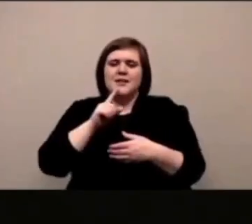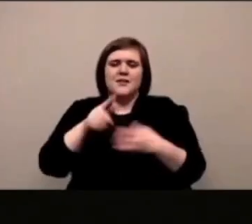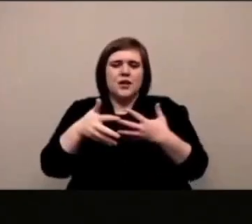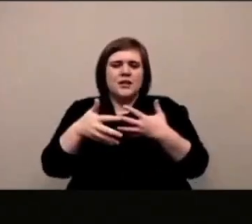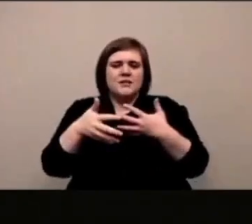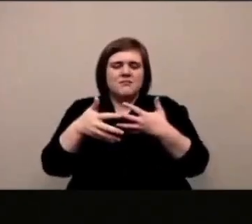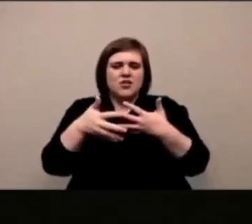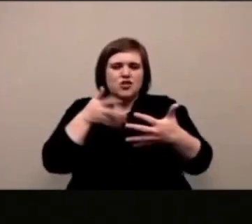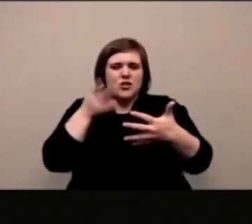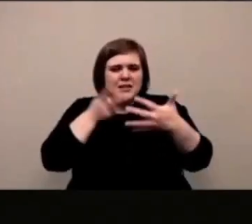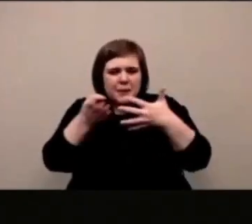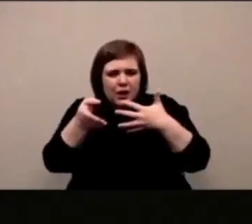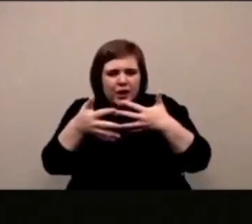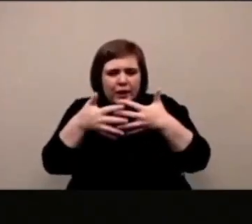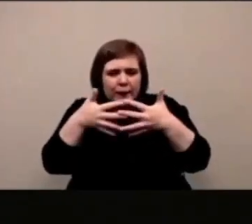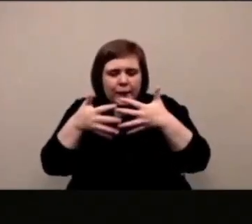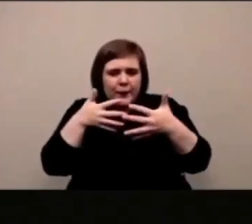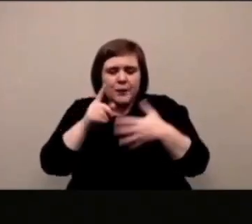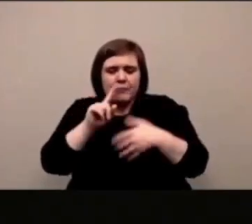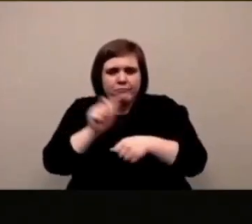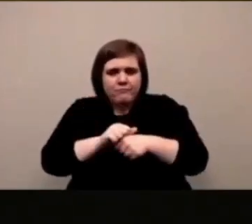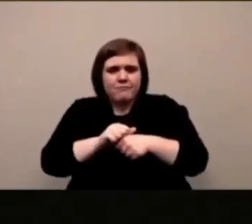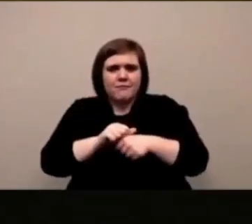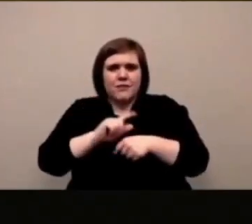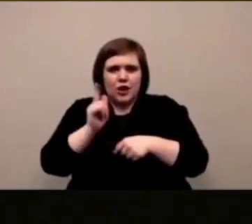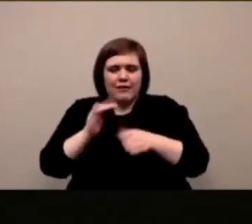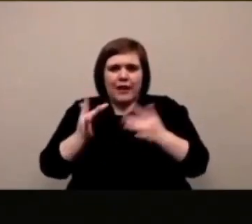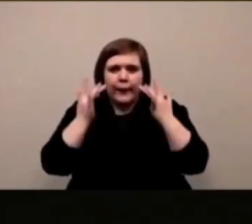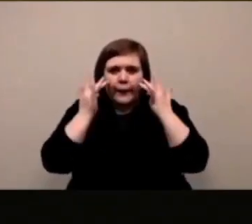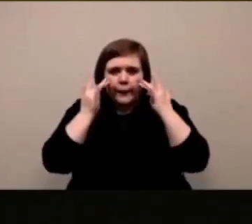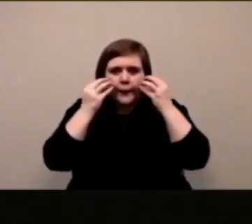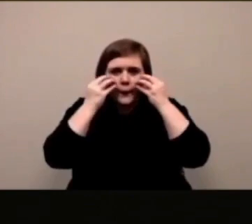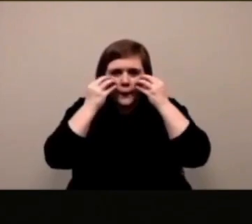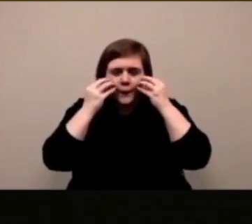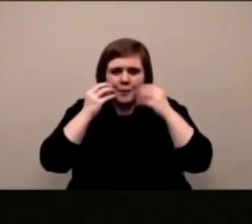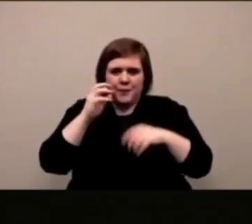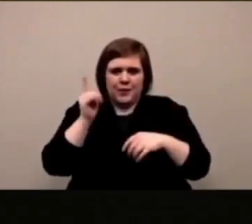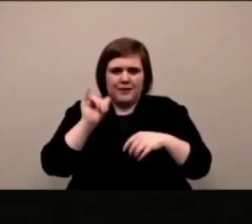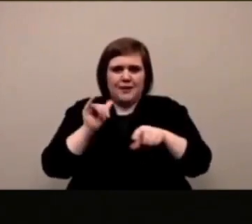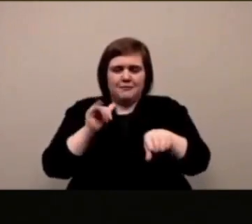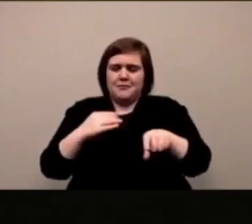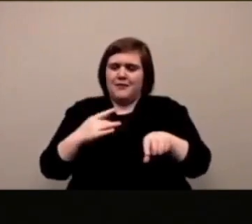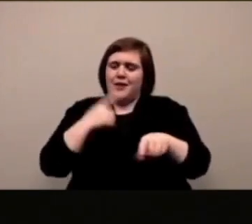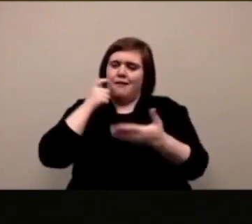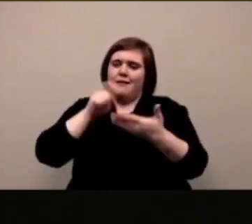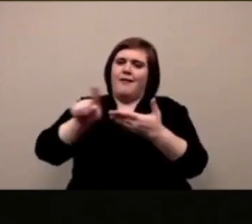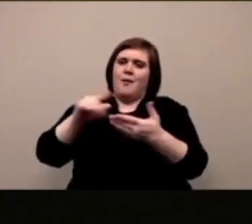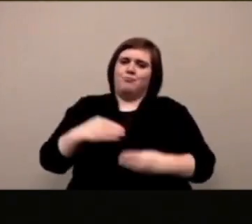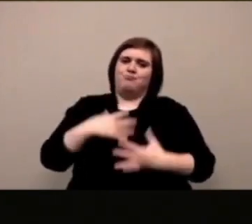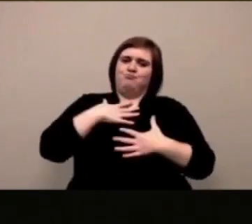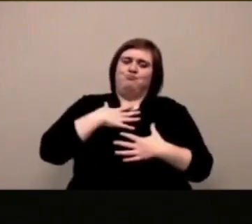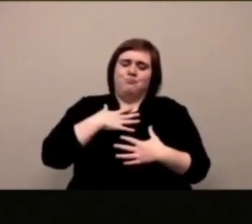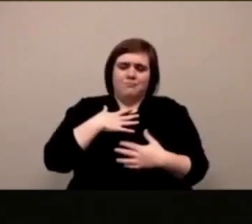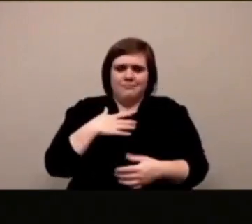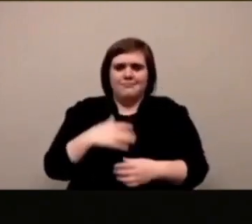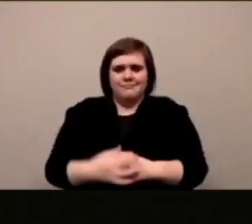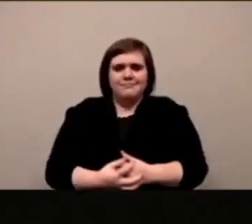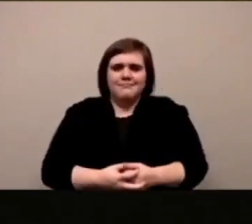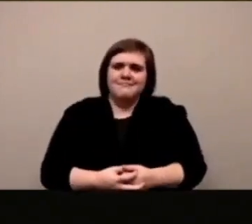感情を表現するためにあのこちらの